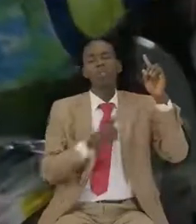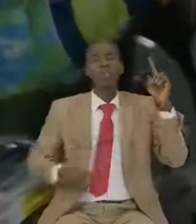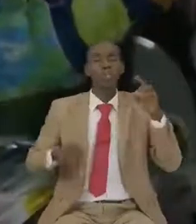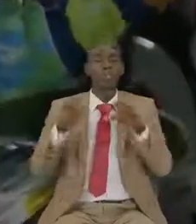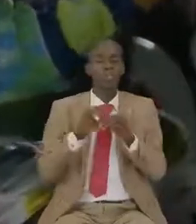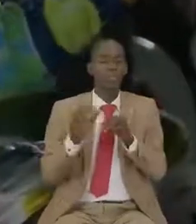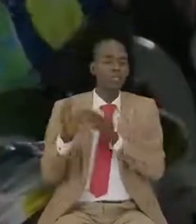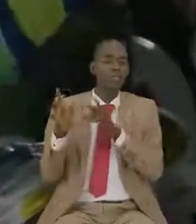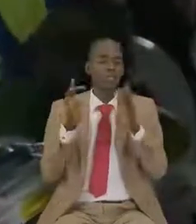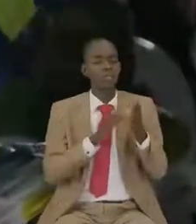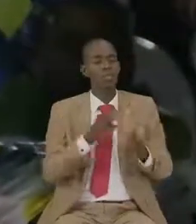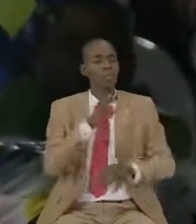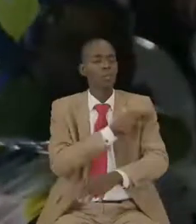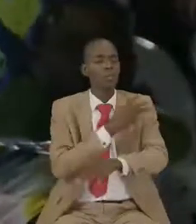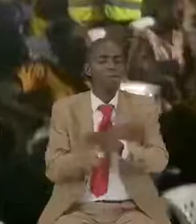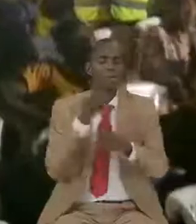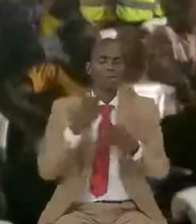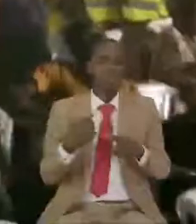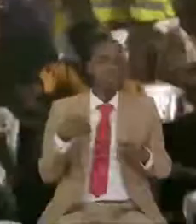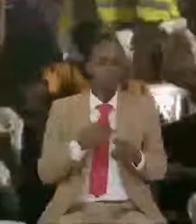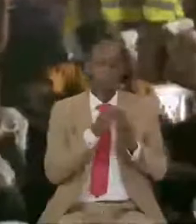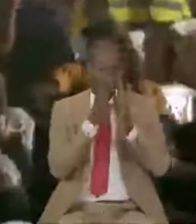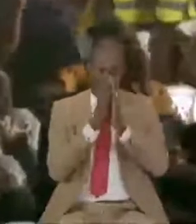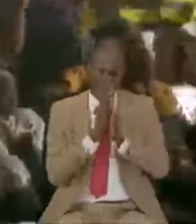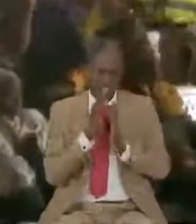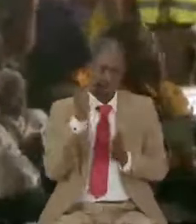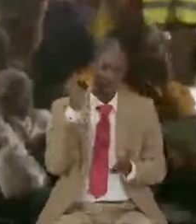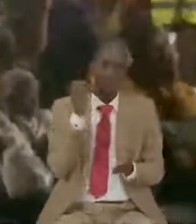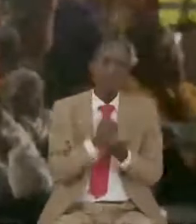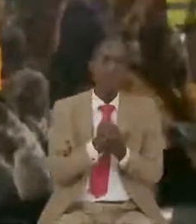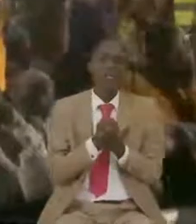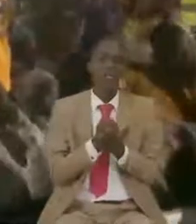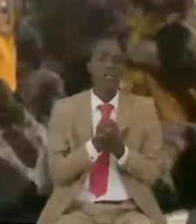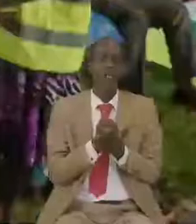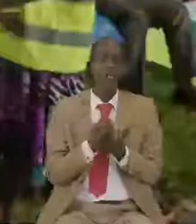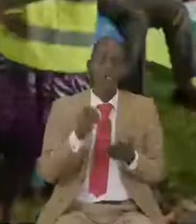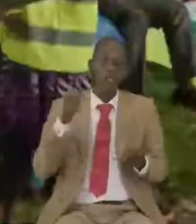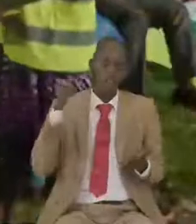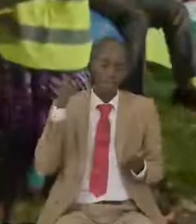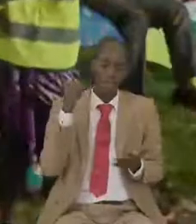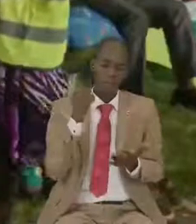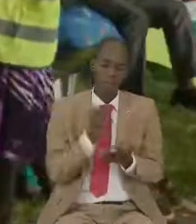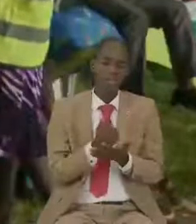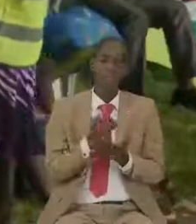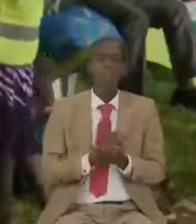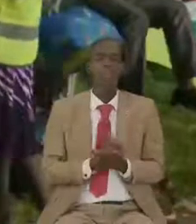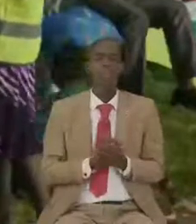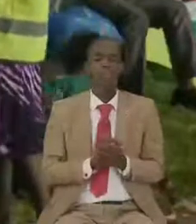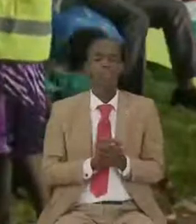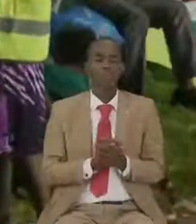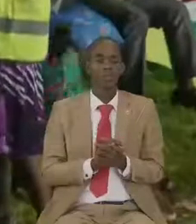Merci, Seigneur. Au nom puissant de Jésus, nous prions.